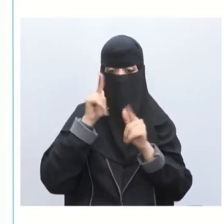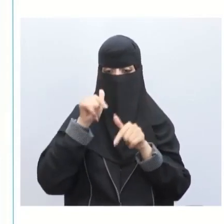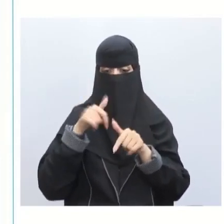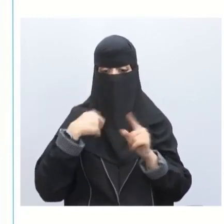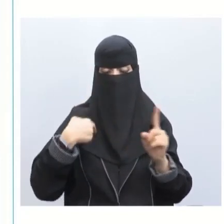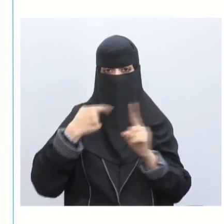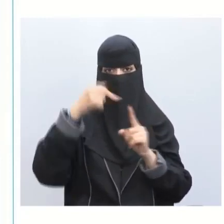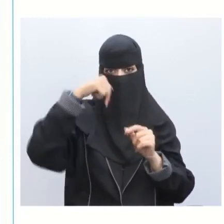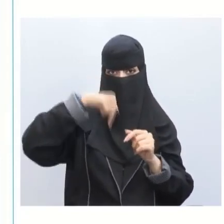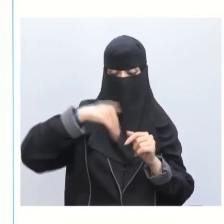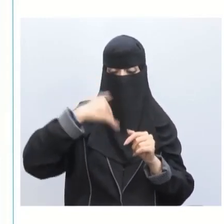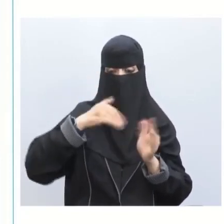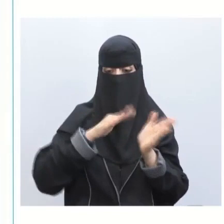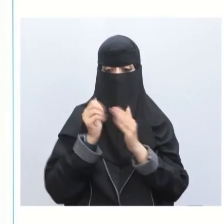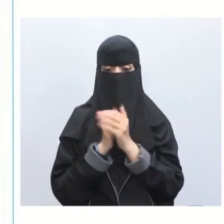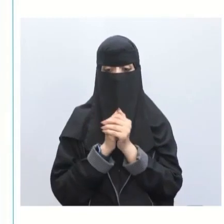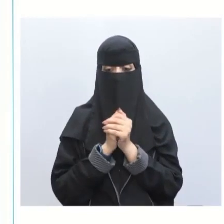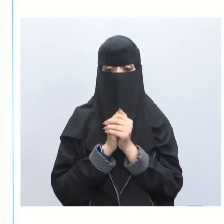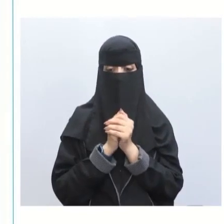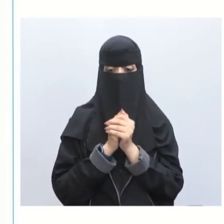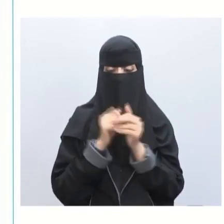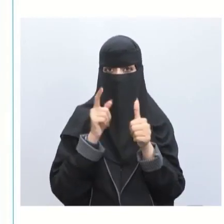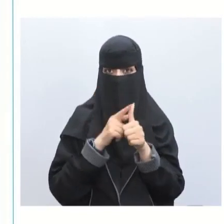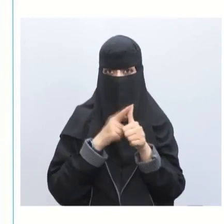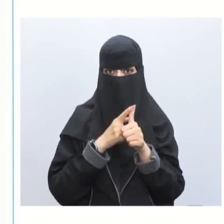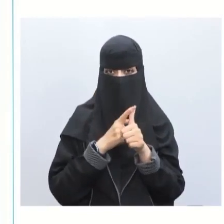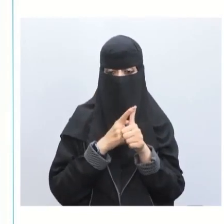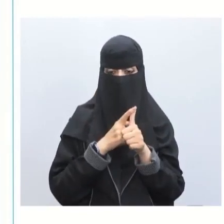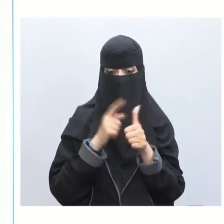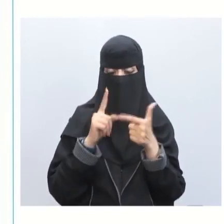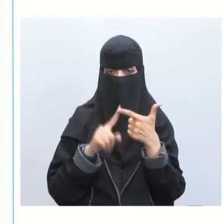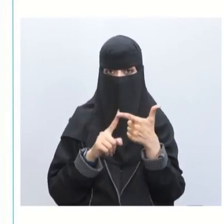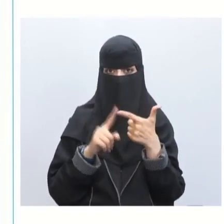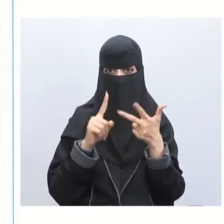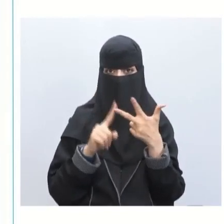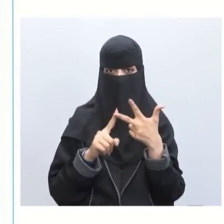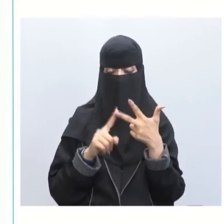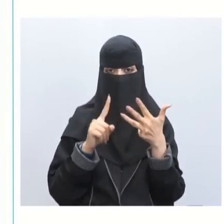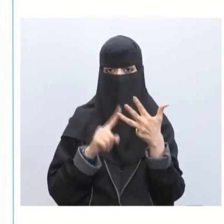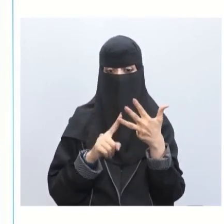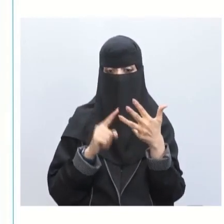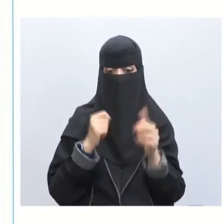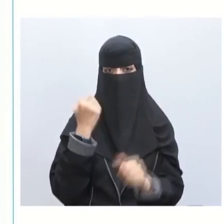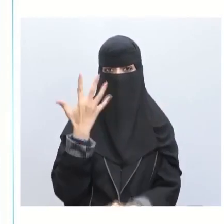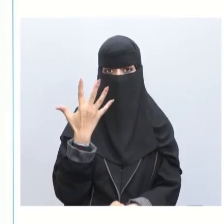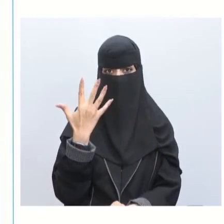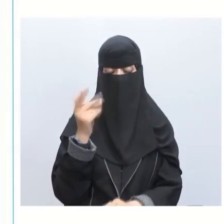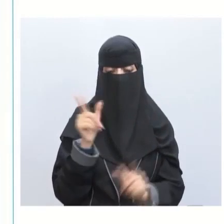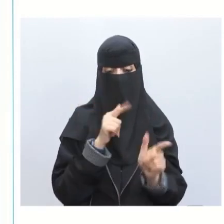دوافع داخليه الاول الثاني الثالث الرابع